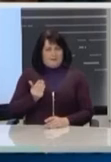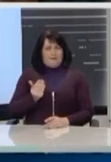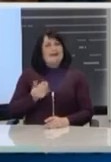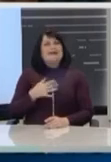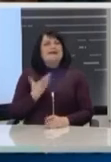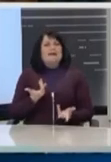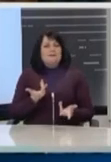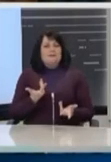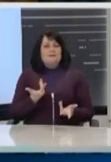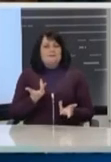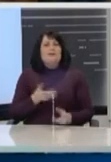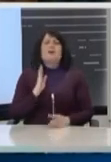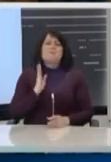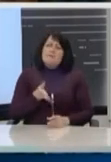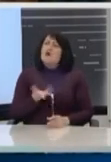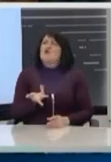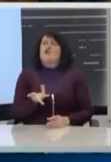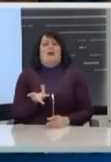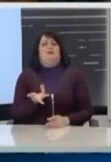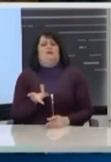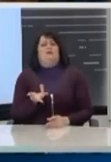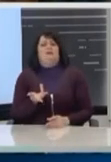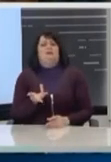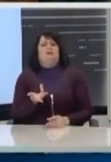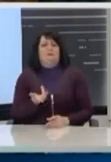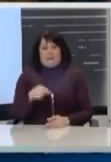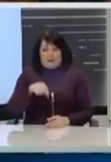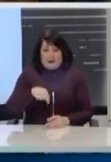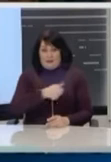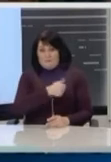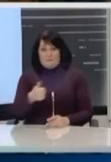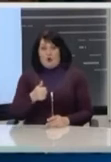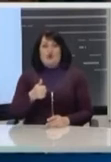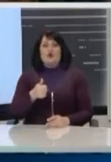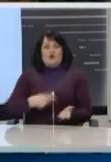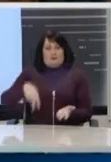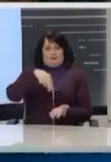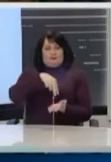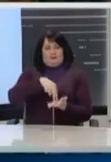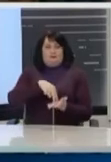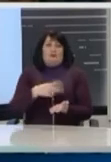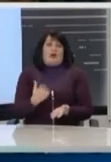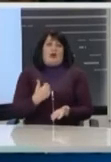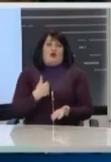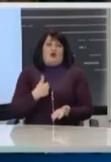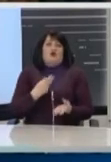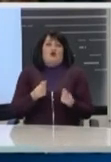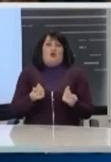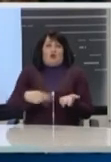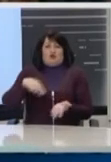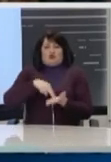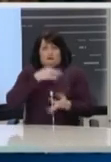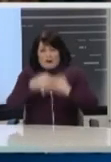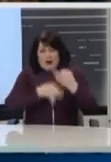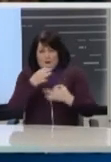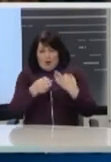έχοντας την δυνατότητα να είναι αυτό το μοναδικό δημόσιο βήμα το οποίο διαθέτω, γιατί έχετε